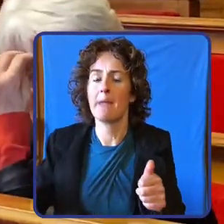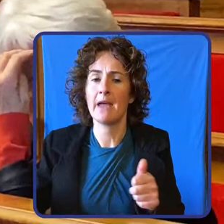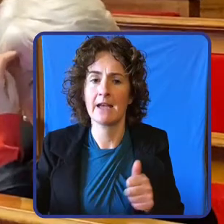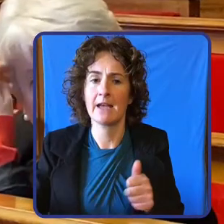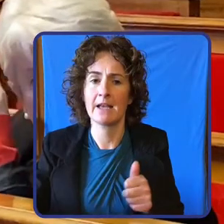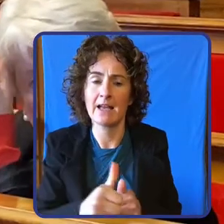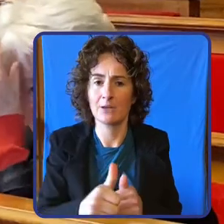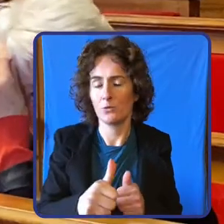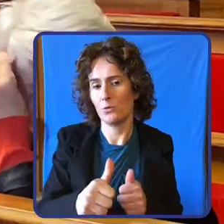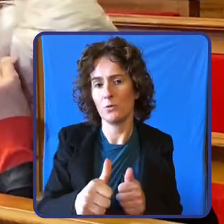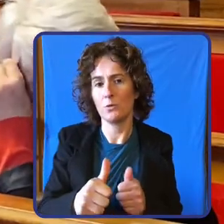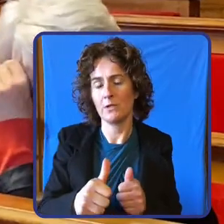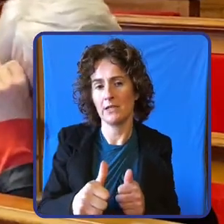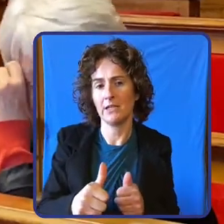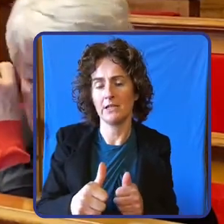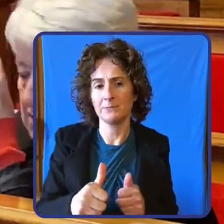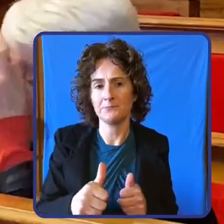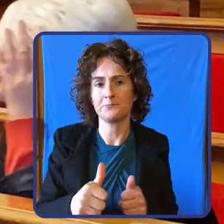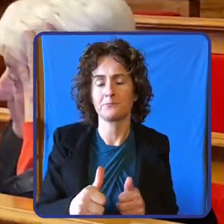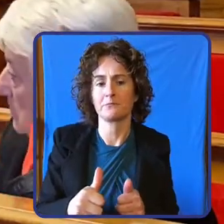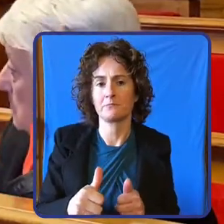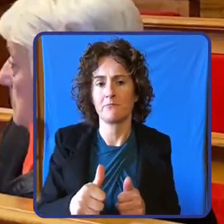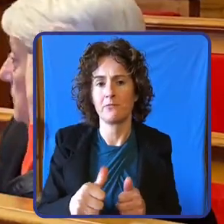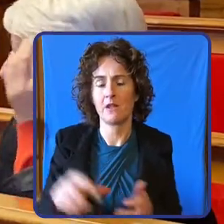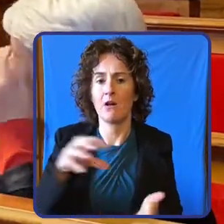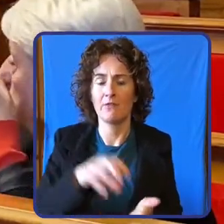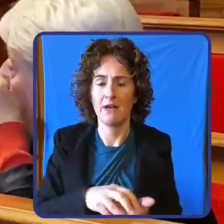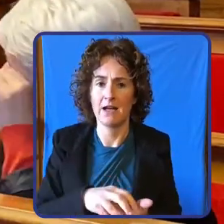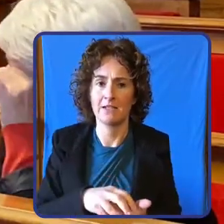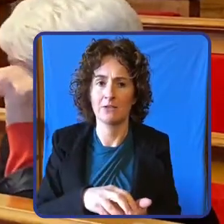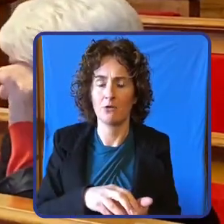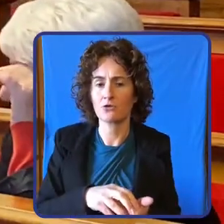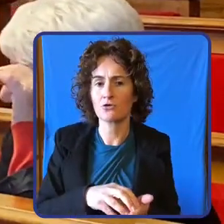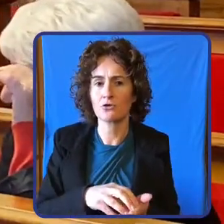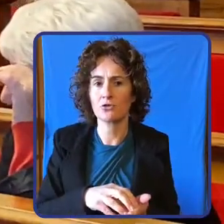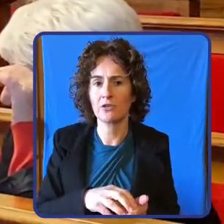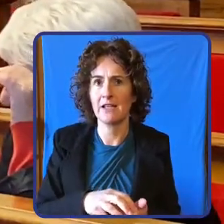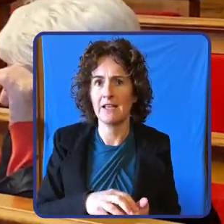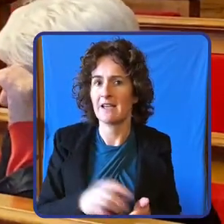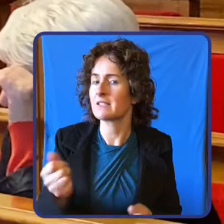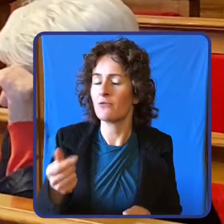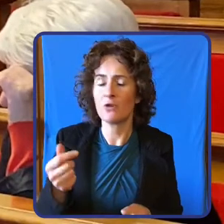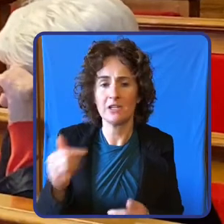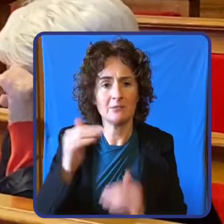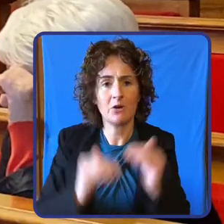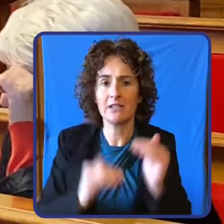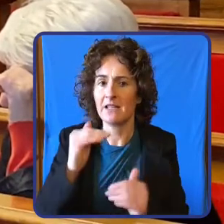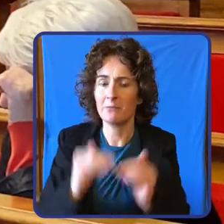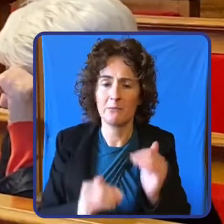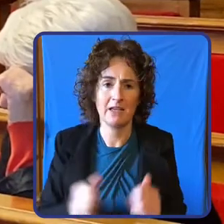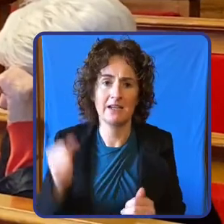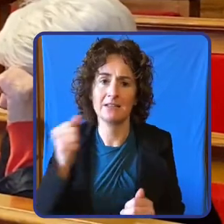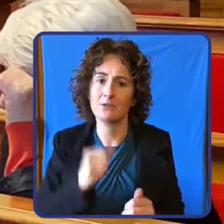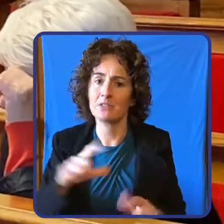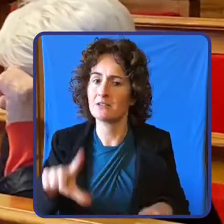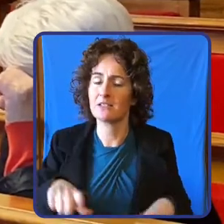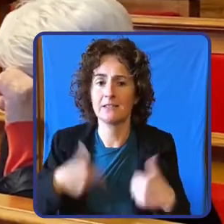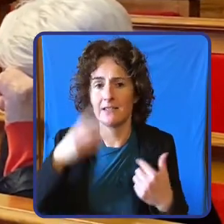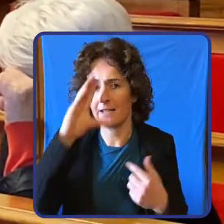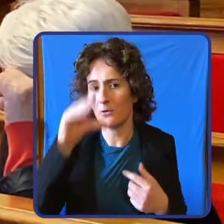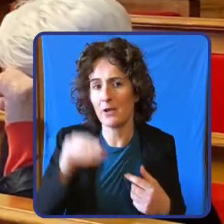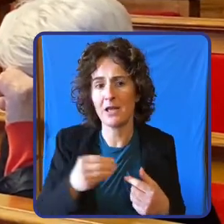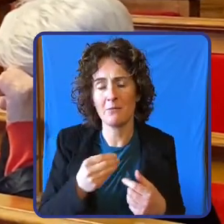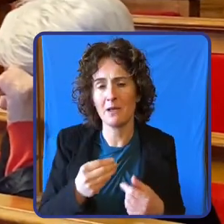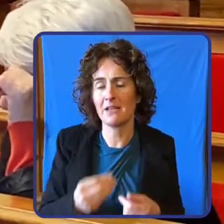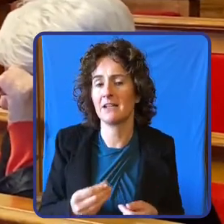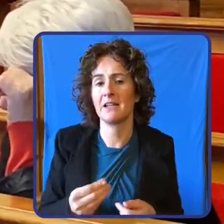és nem bevezeti a város belső területe fele. Ez forintban nekünk nem mérhető, de a lakosoknak talán igen időben és